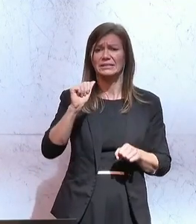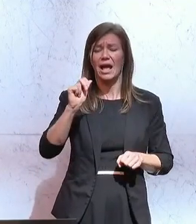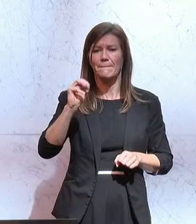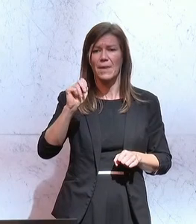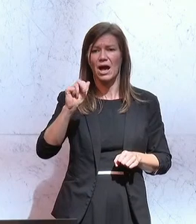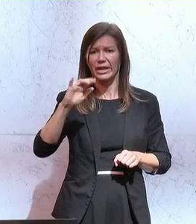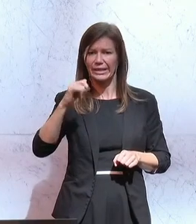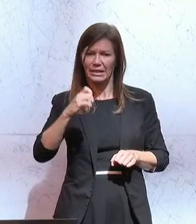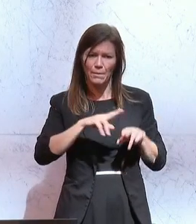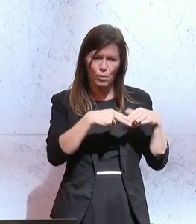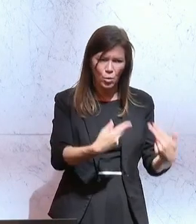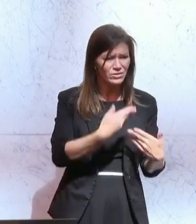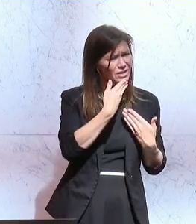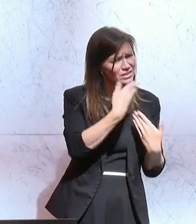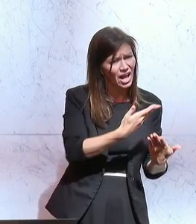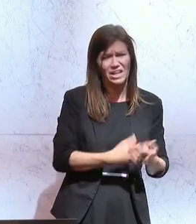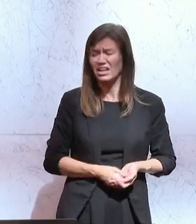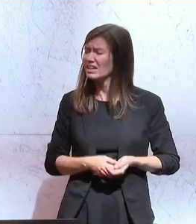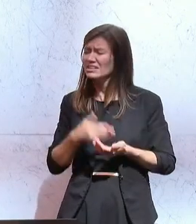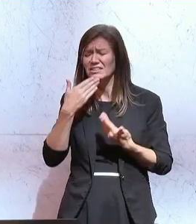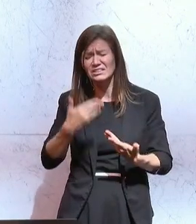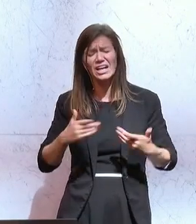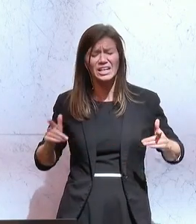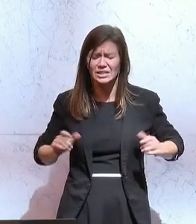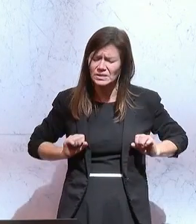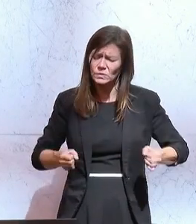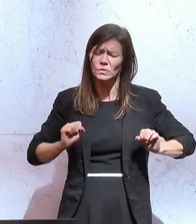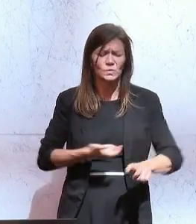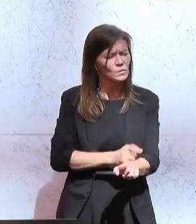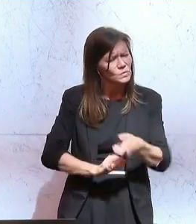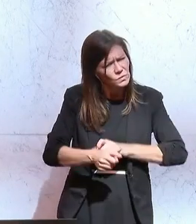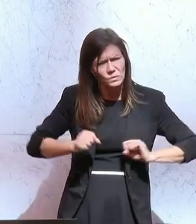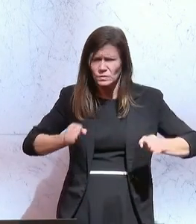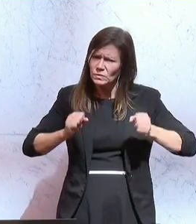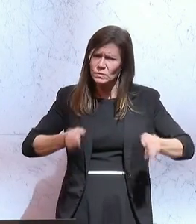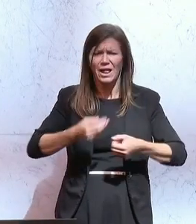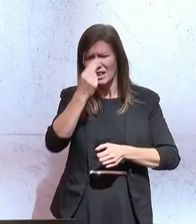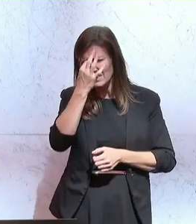Dank dafür für die Leistung, die unermüdlich erbracht wird, Tag und Nacht erbracht worden ist. Herzlichen Dank dafür.